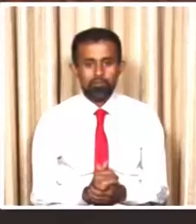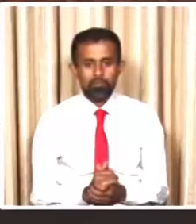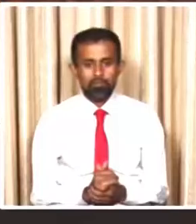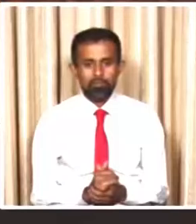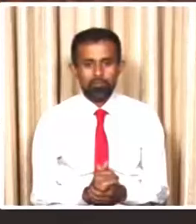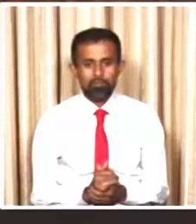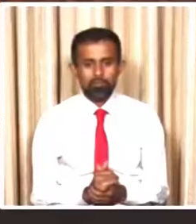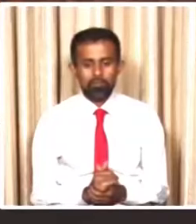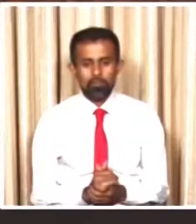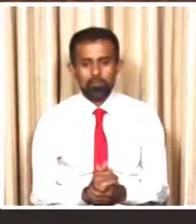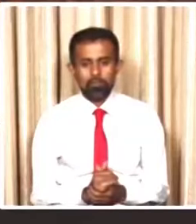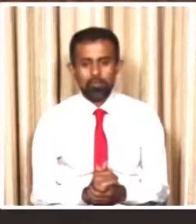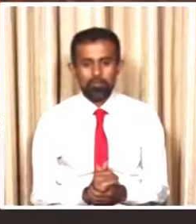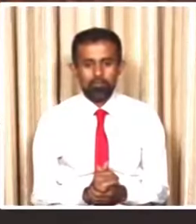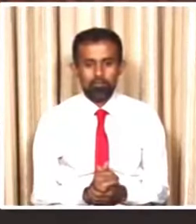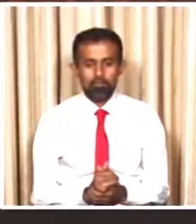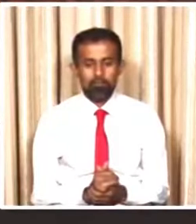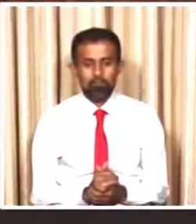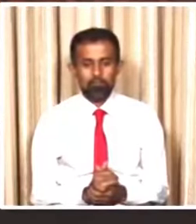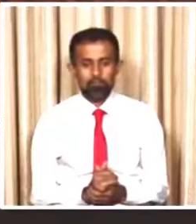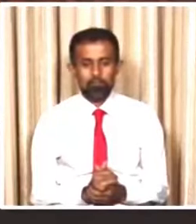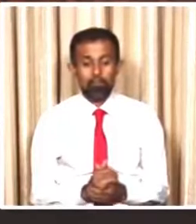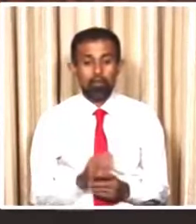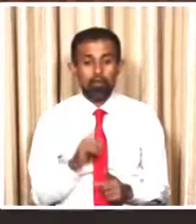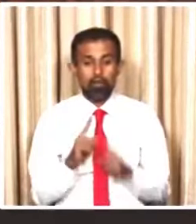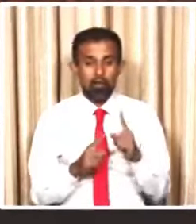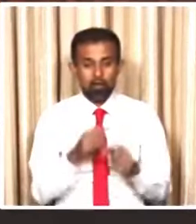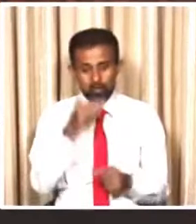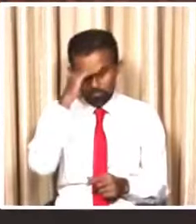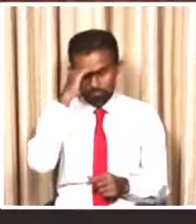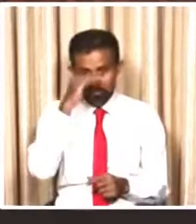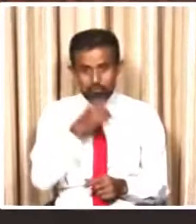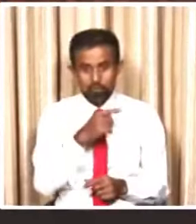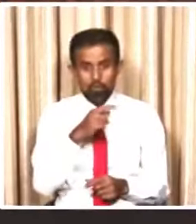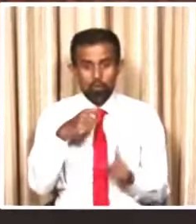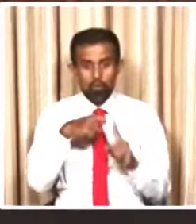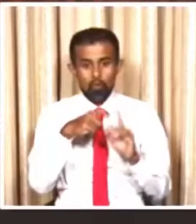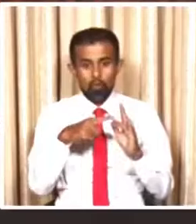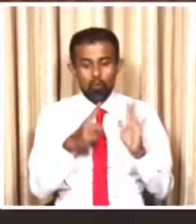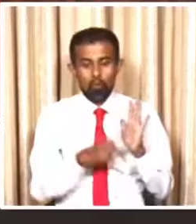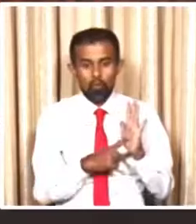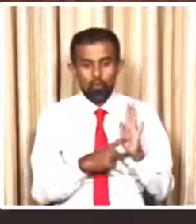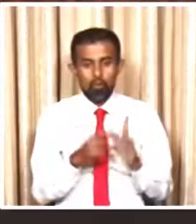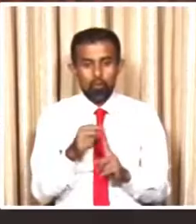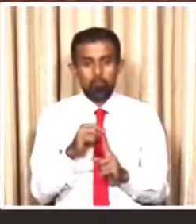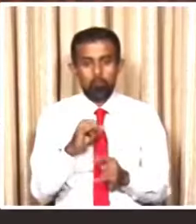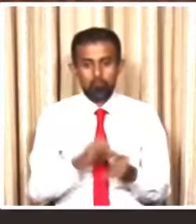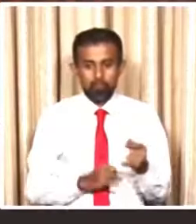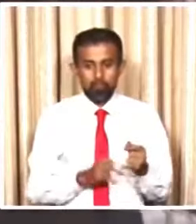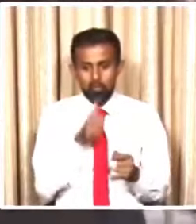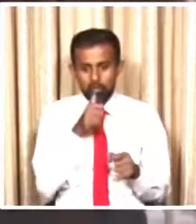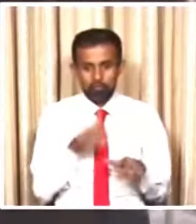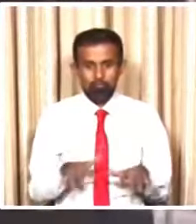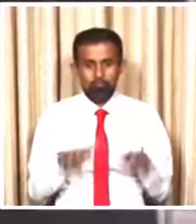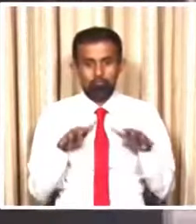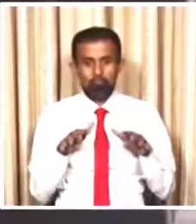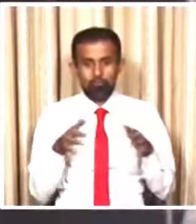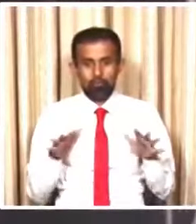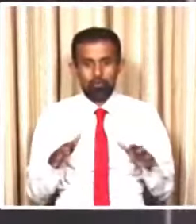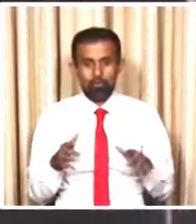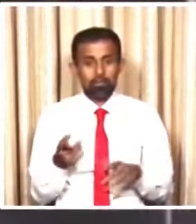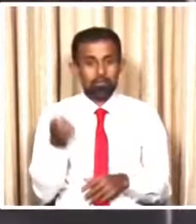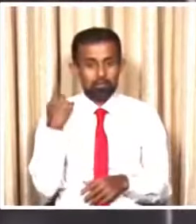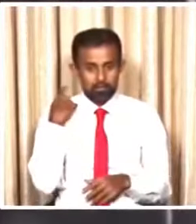මොකක්ද ඔබතුමාගේ ප්‍රශ්නේ? ඒකම තමයි. ගරු කතානායකතුමා ඒකමද? කොළොන්නා ප්‍රාදේශීය ලේකම් කොට්ටාසෙත් ගම් වතුර යට වුණා.